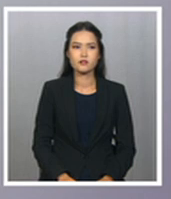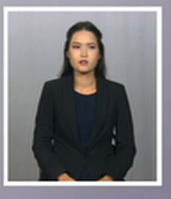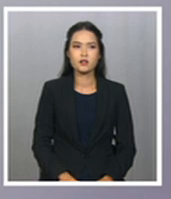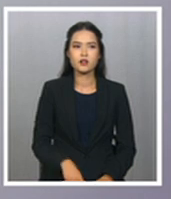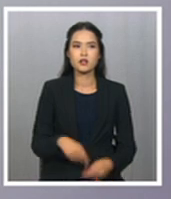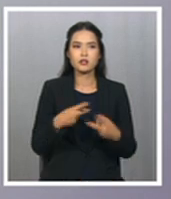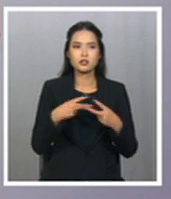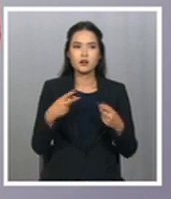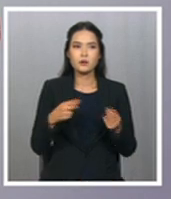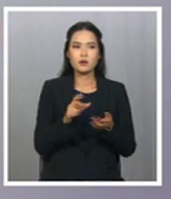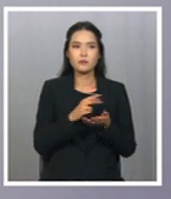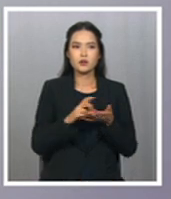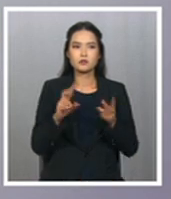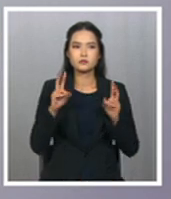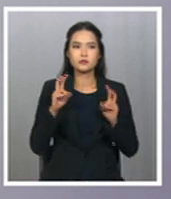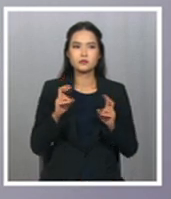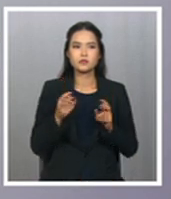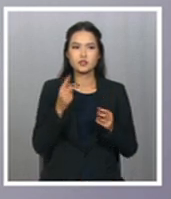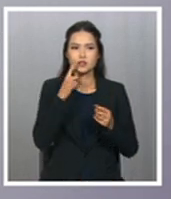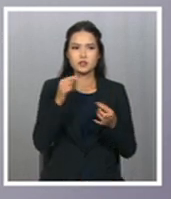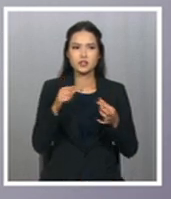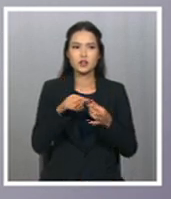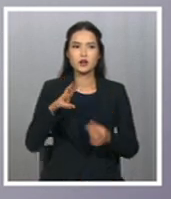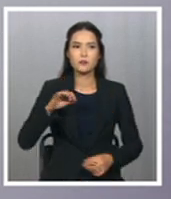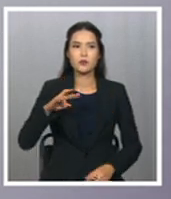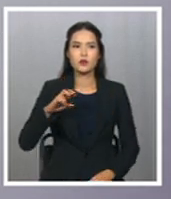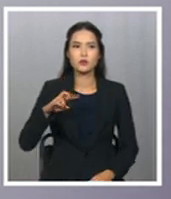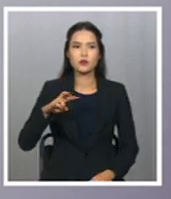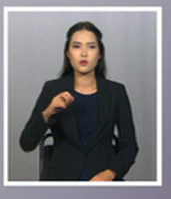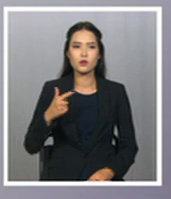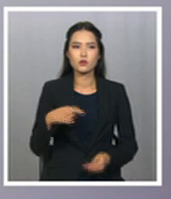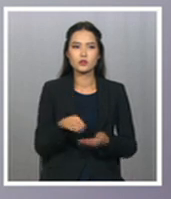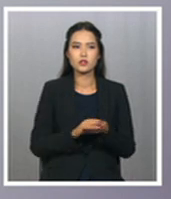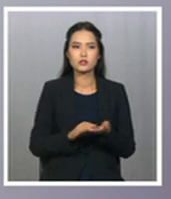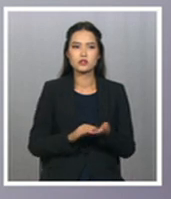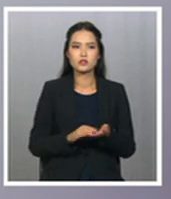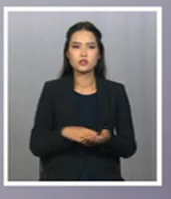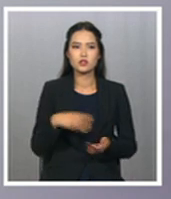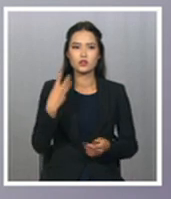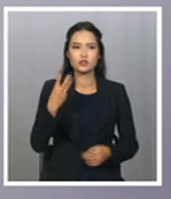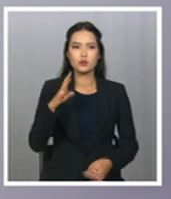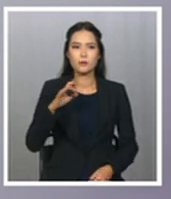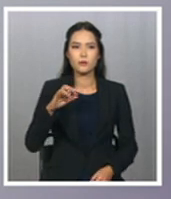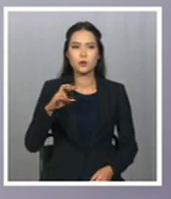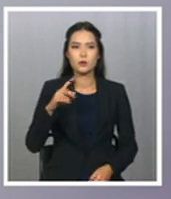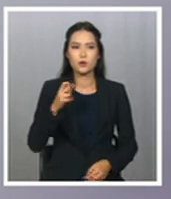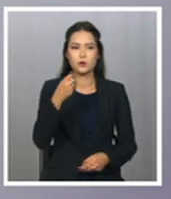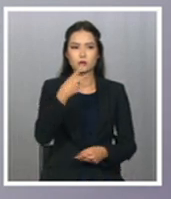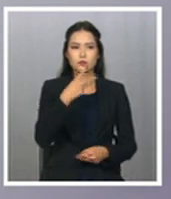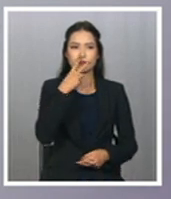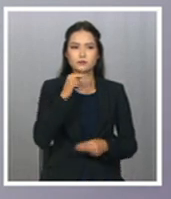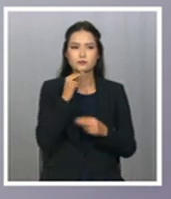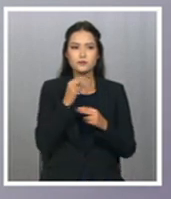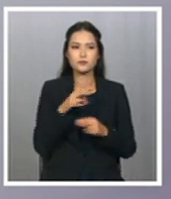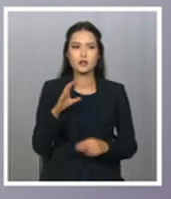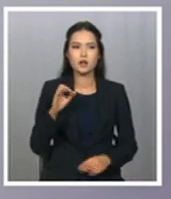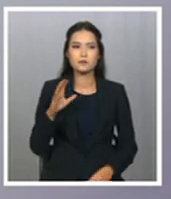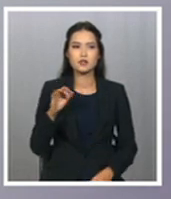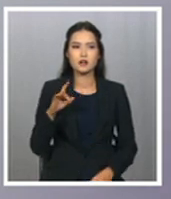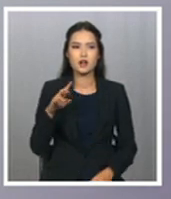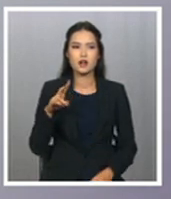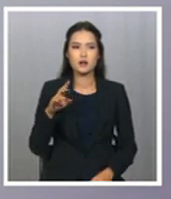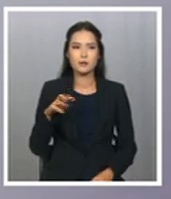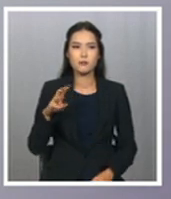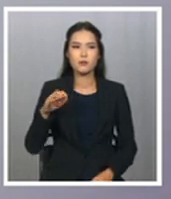Шығарма мазмұнына сай келетін монолог жазыңыз. Үш монолог үлгісін ұсынып отырмыз. Абдрахманның